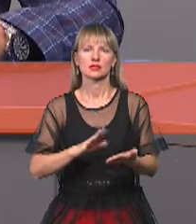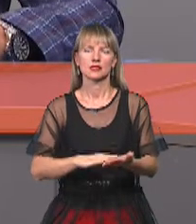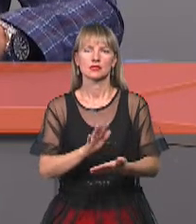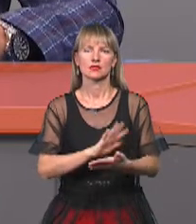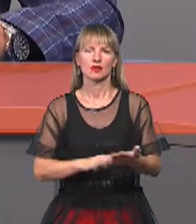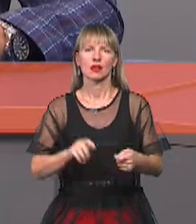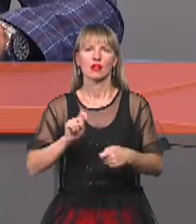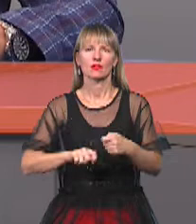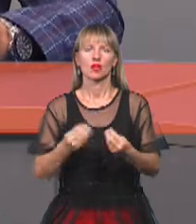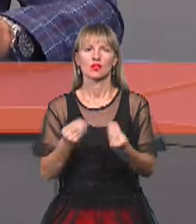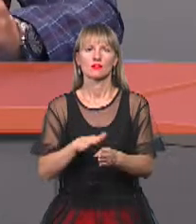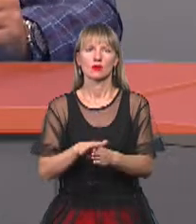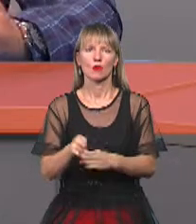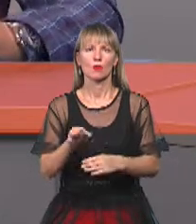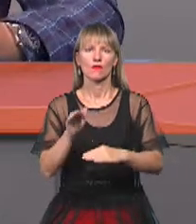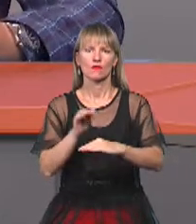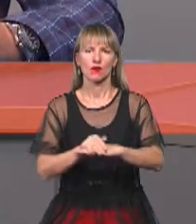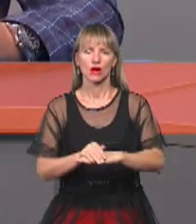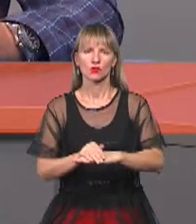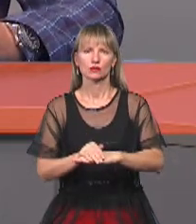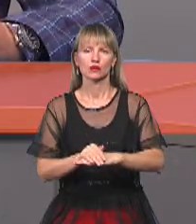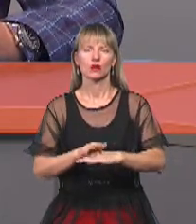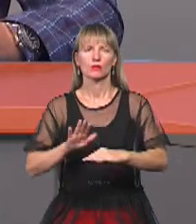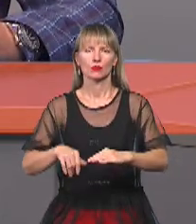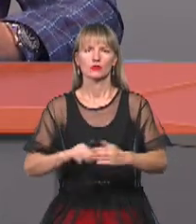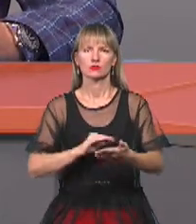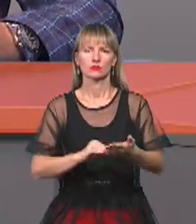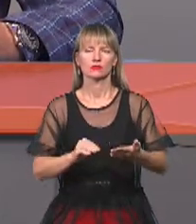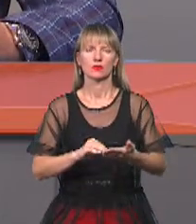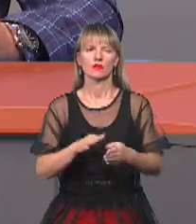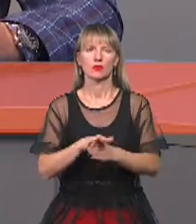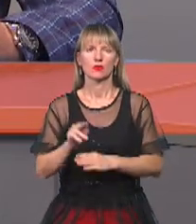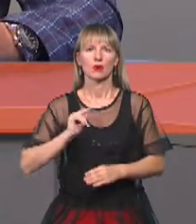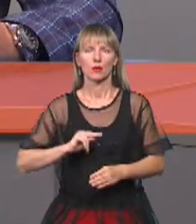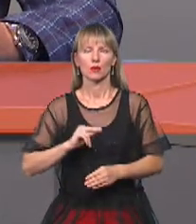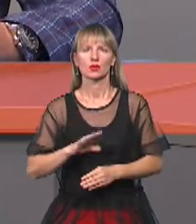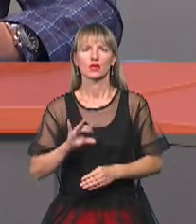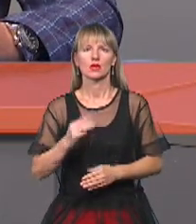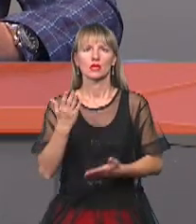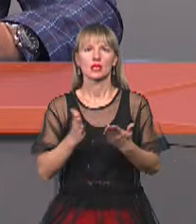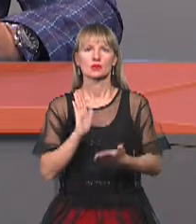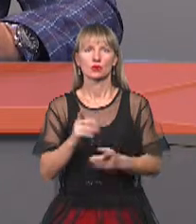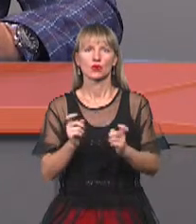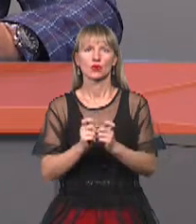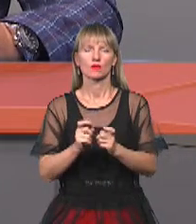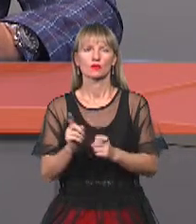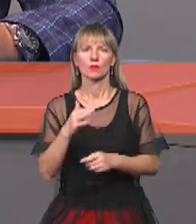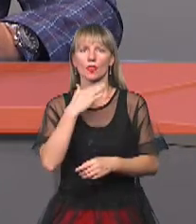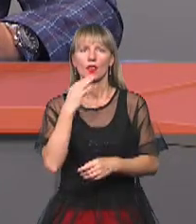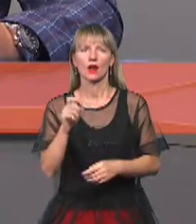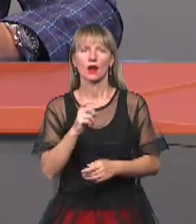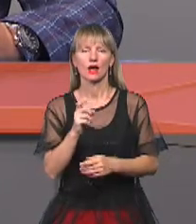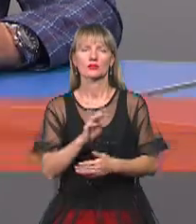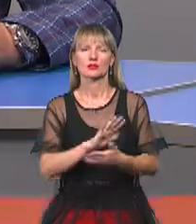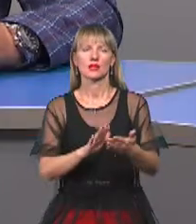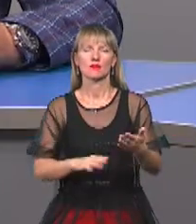контроль якості виконання по факту відзвітування, а також у разі ескалації конфлікту, коли ми бачимо, що неодноразово надходять звернення